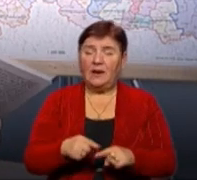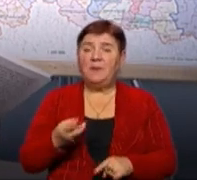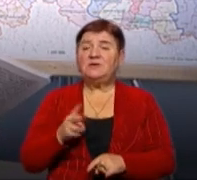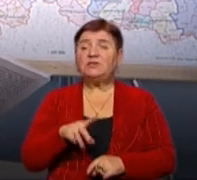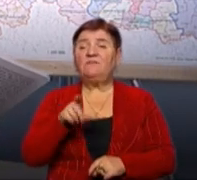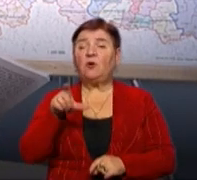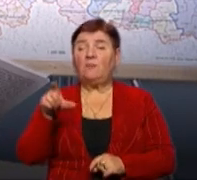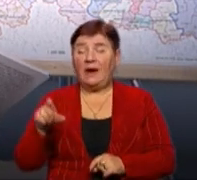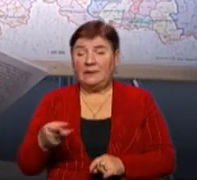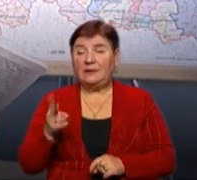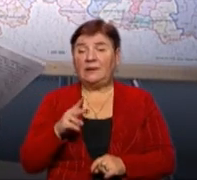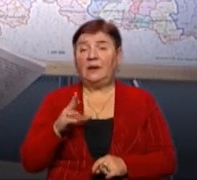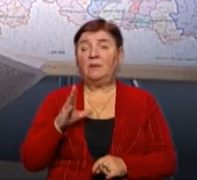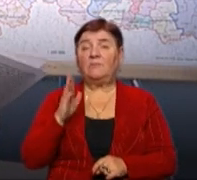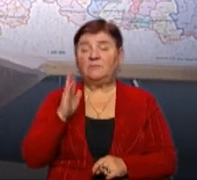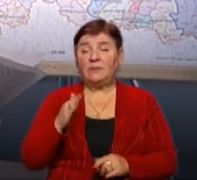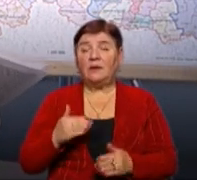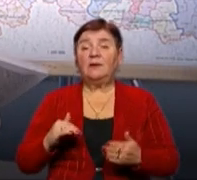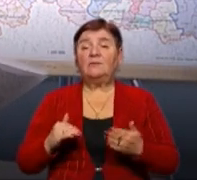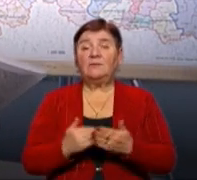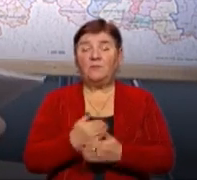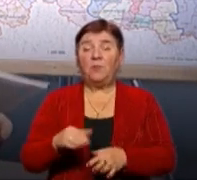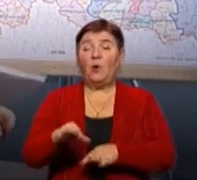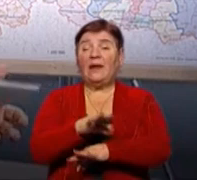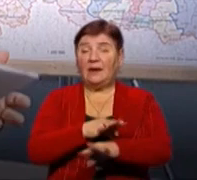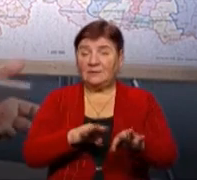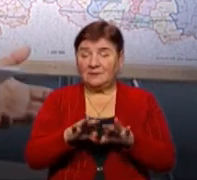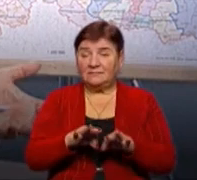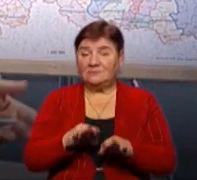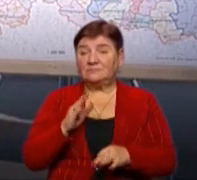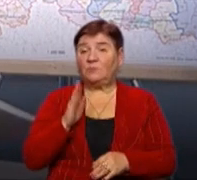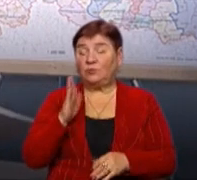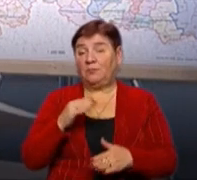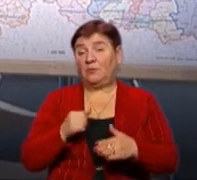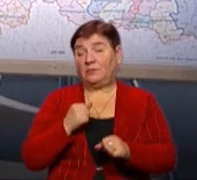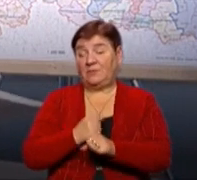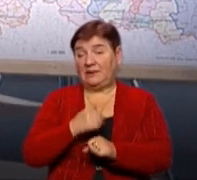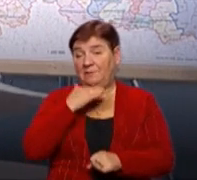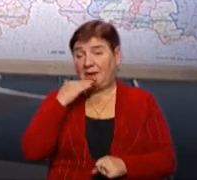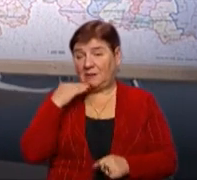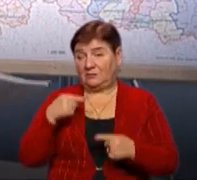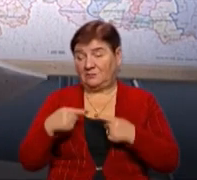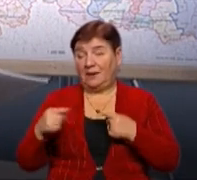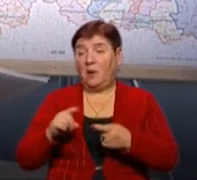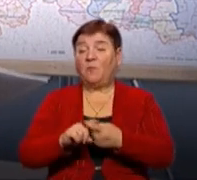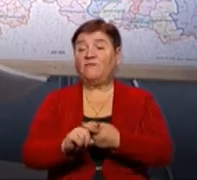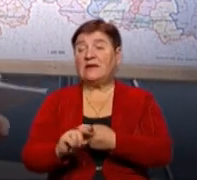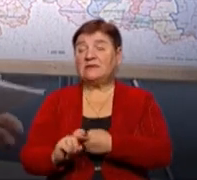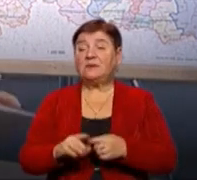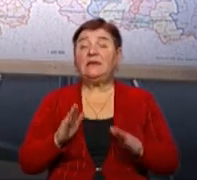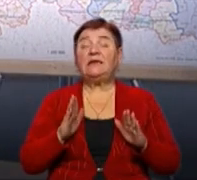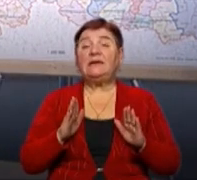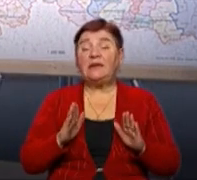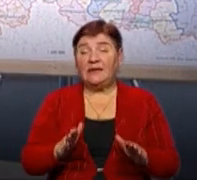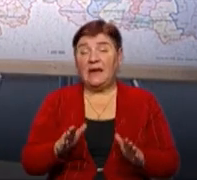в громади, де вони стали пілотними вже по цим проєктам, на їх базі будемо робити дуже багато речей, пов'язаних не